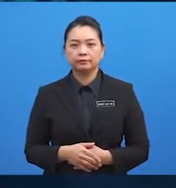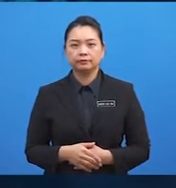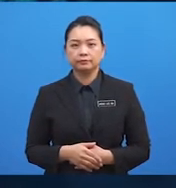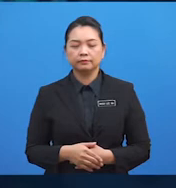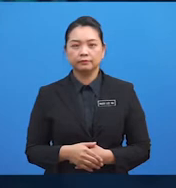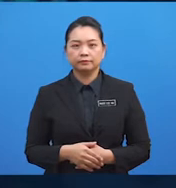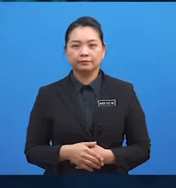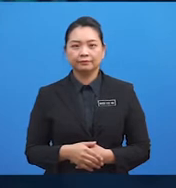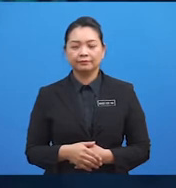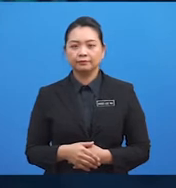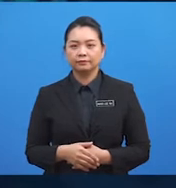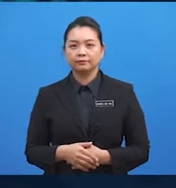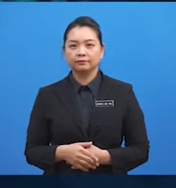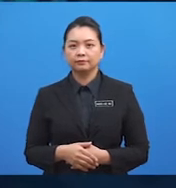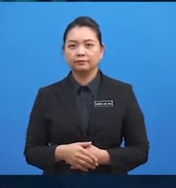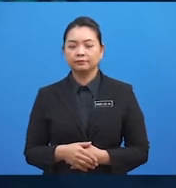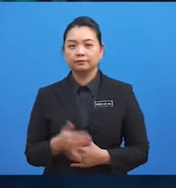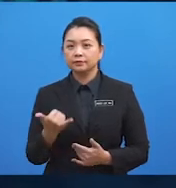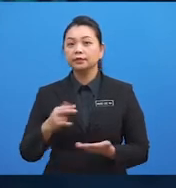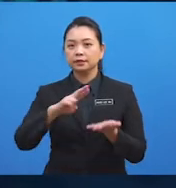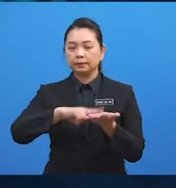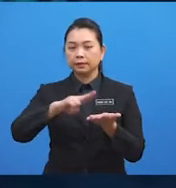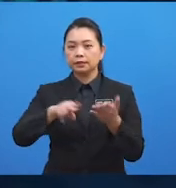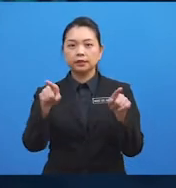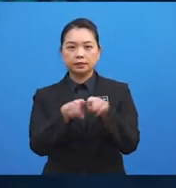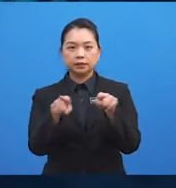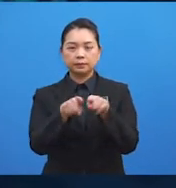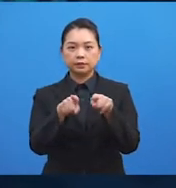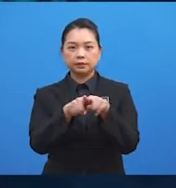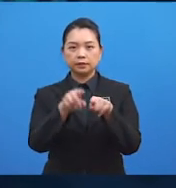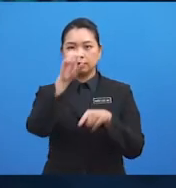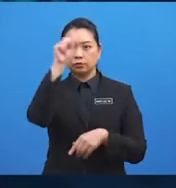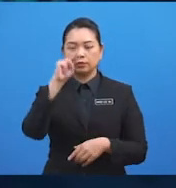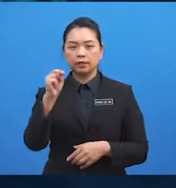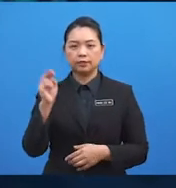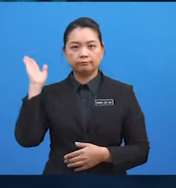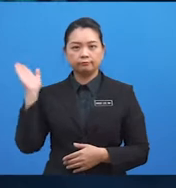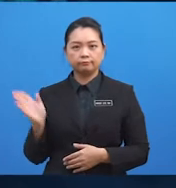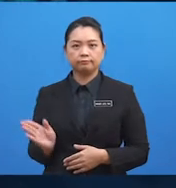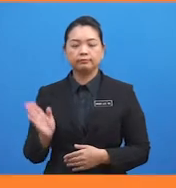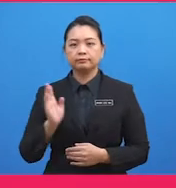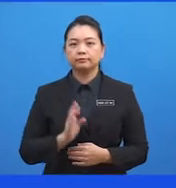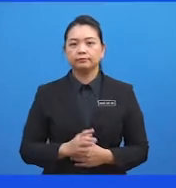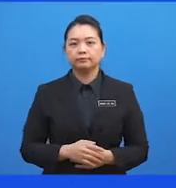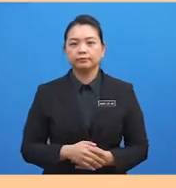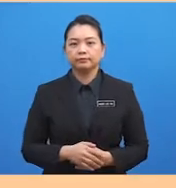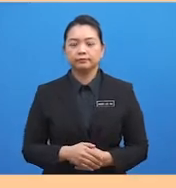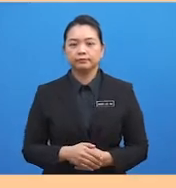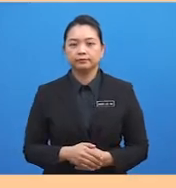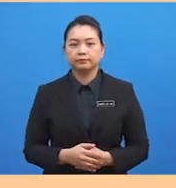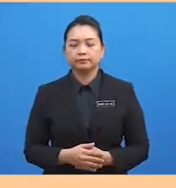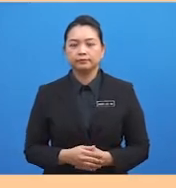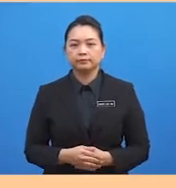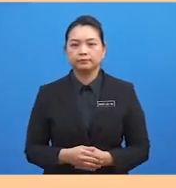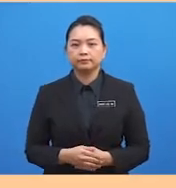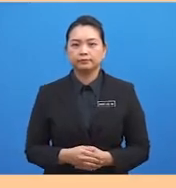mari kita uji minda. Mari kita baca sama-sama soalan yang diberikan.